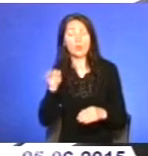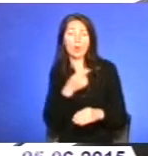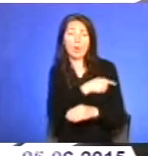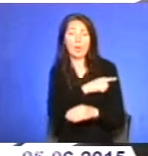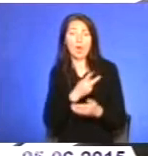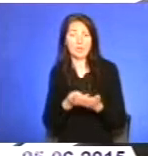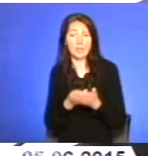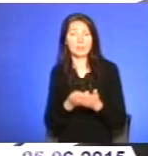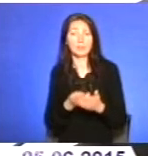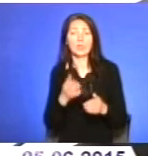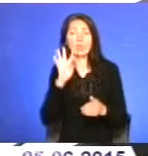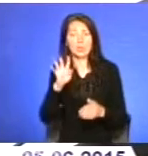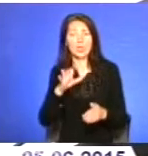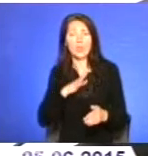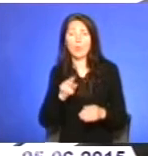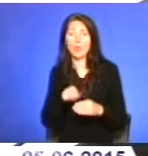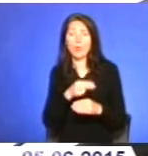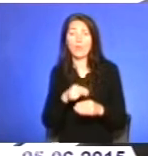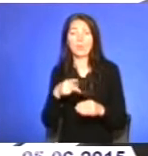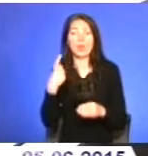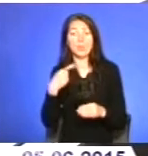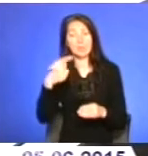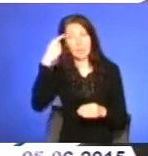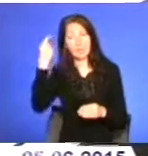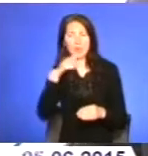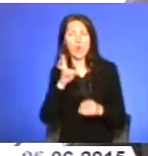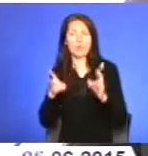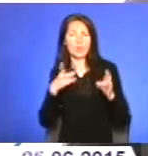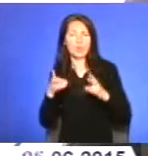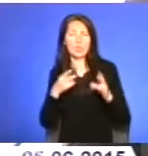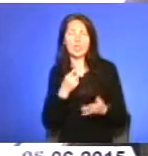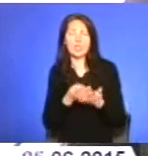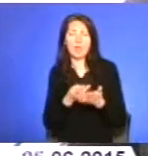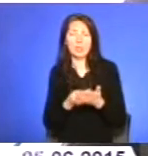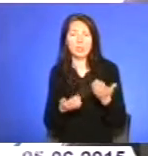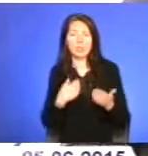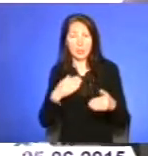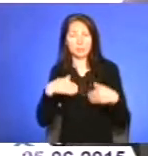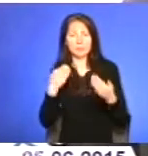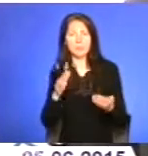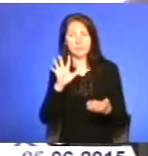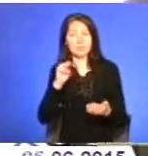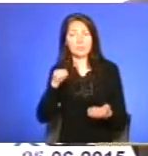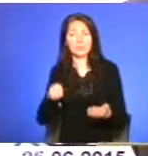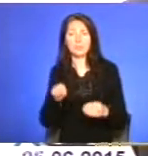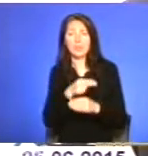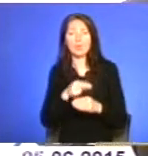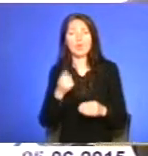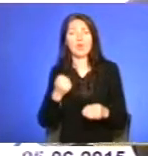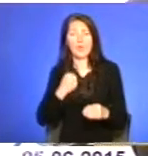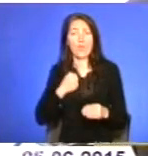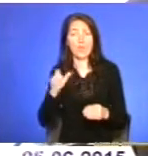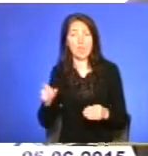Золотому. Чотири проходили лікування в обласній психоневрологічній лікарні. Якщо ми, наприклад, даємо 5 тисяч на лікування воїну АТО, його не вистачає.